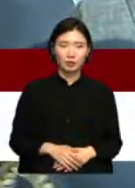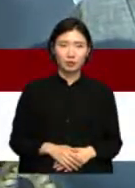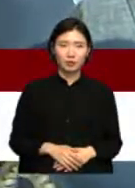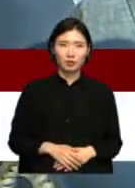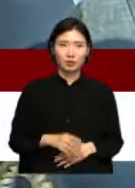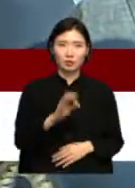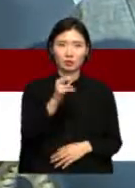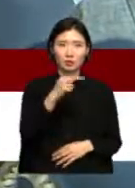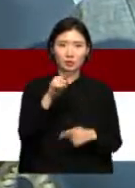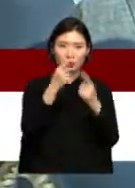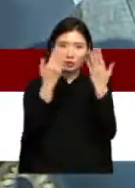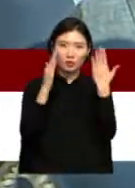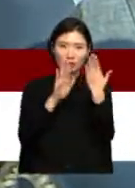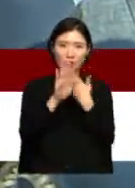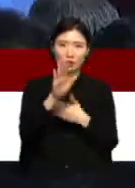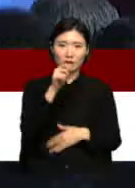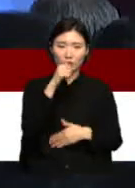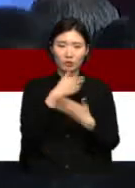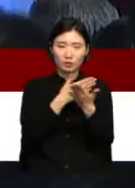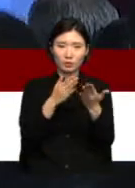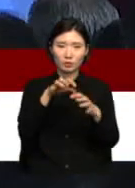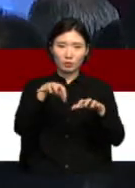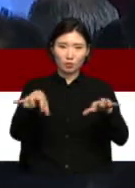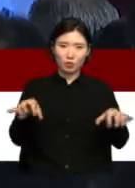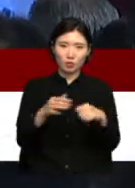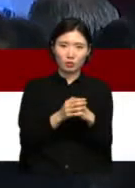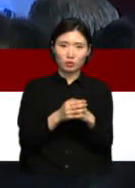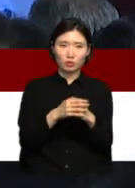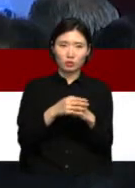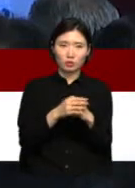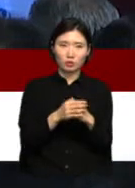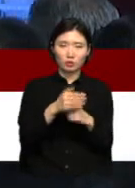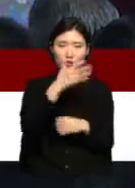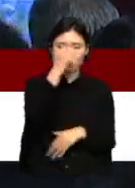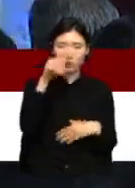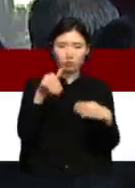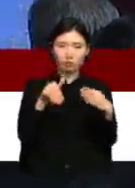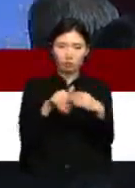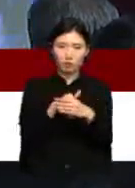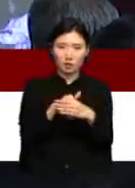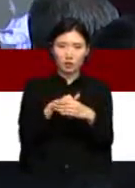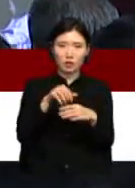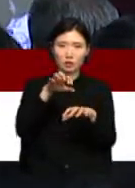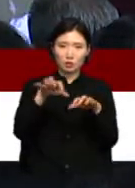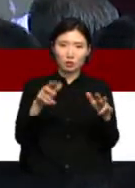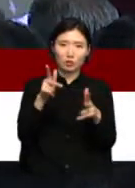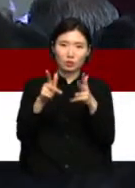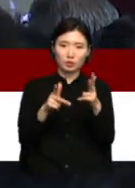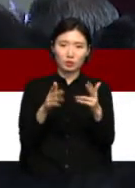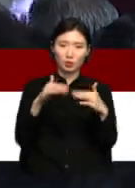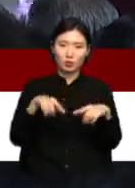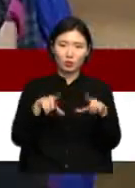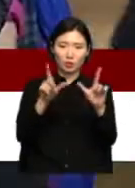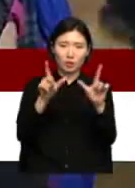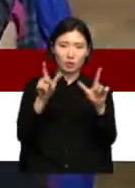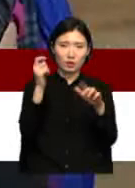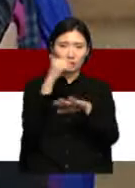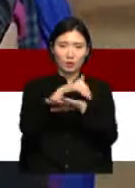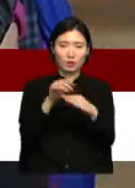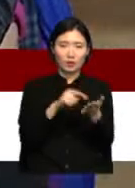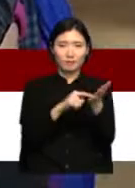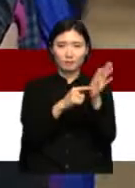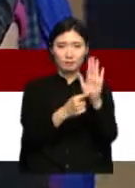업무보고에서는 이대앞 컨테이너몰인 박스퀘어와 찬청동 청년문화전진기지 준공 등 올 한 해 사업 계획이